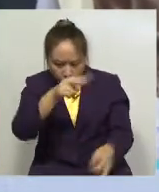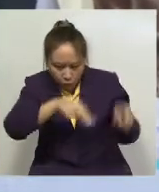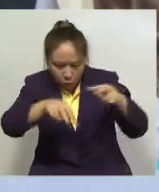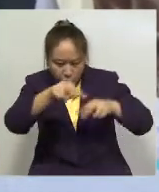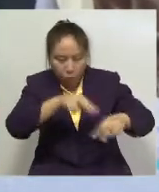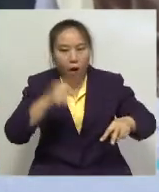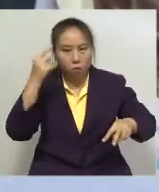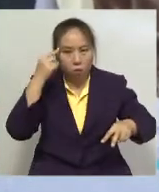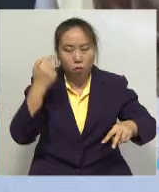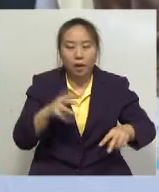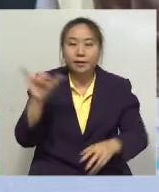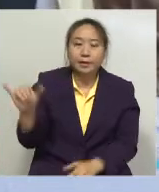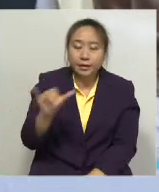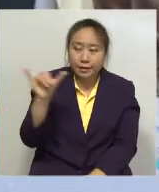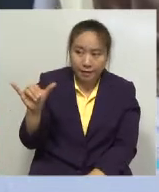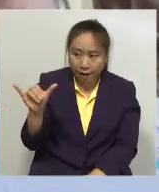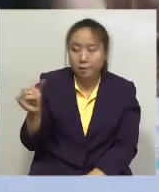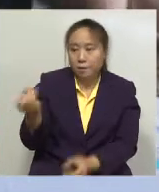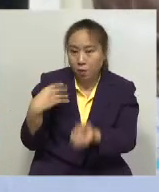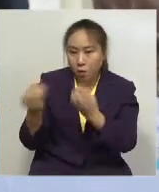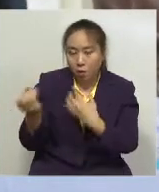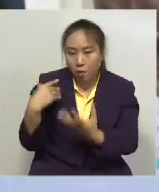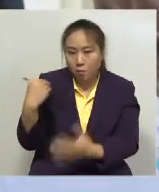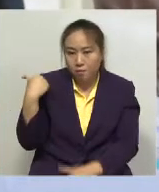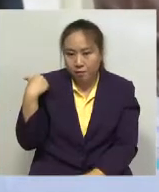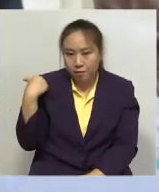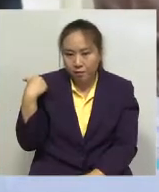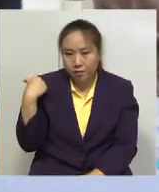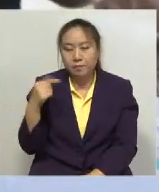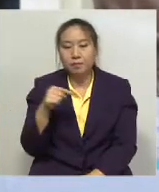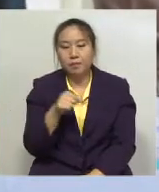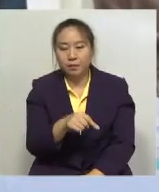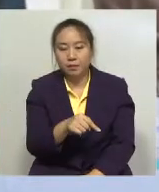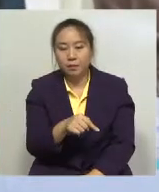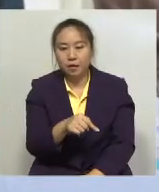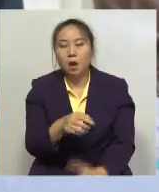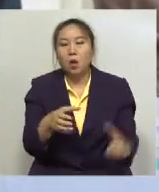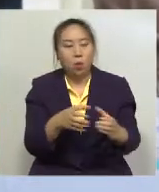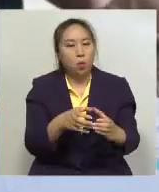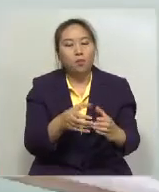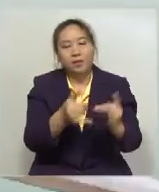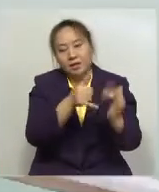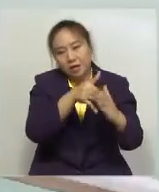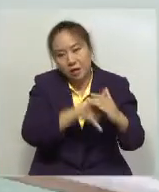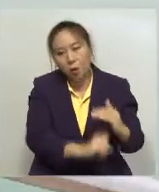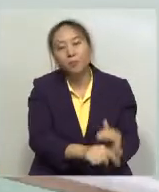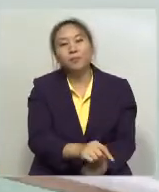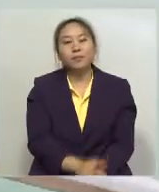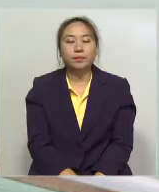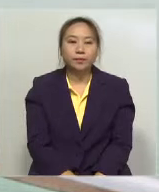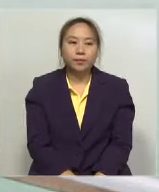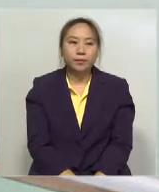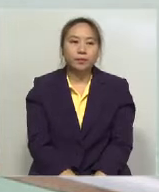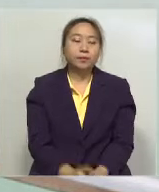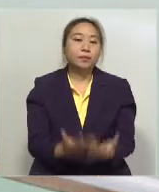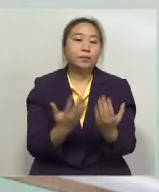นะครับจากญาติจาริตาว่าเป็นชุดที่ประสบภัยนะครับ ครับนี่คือ